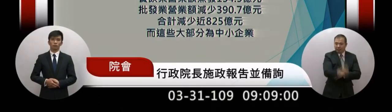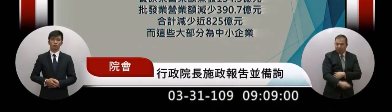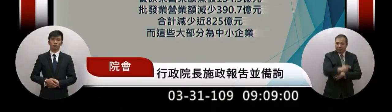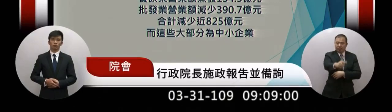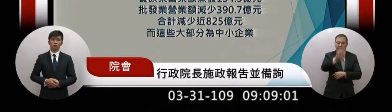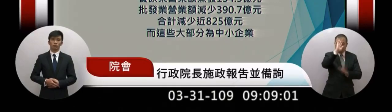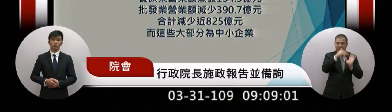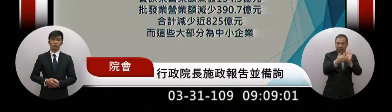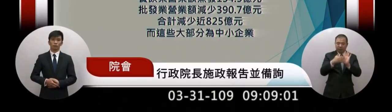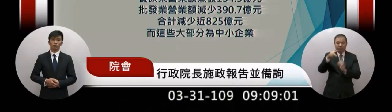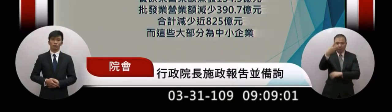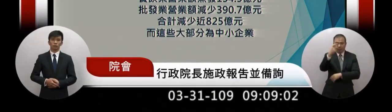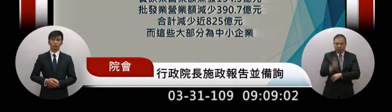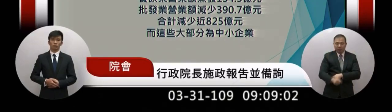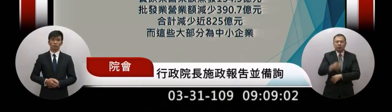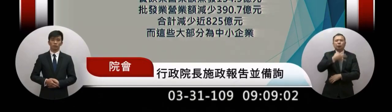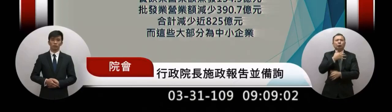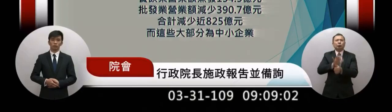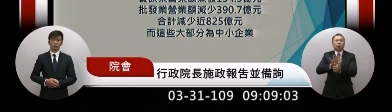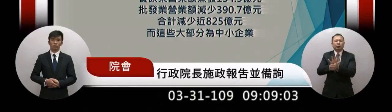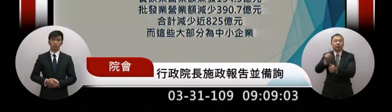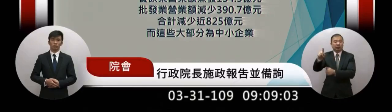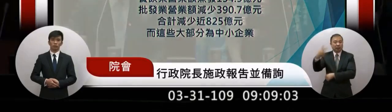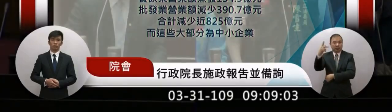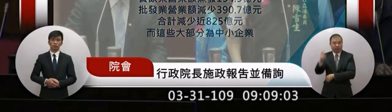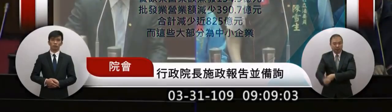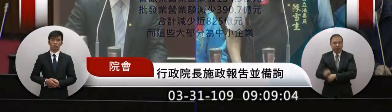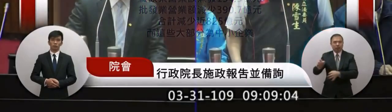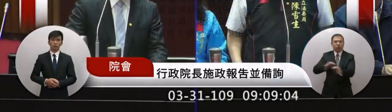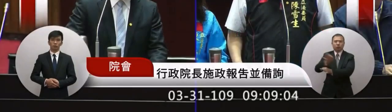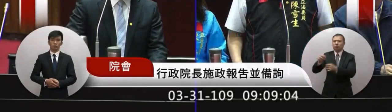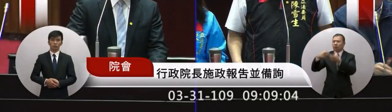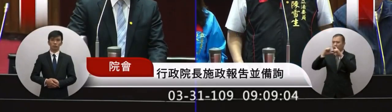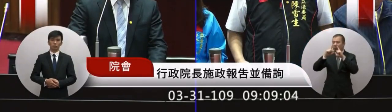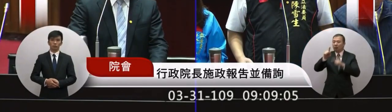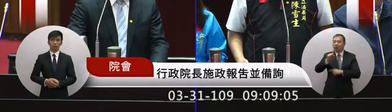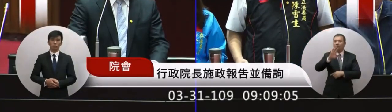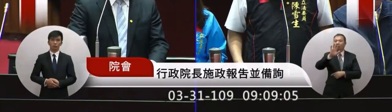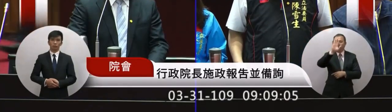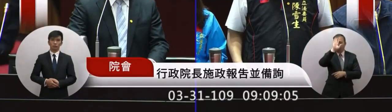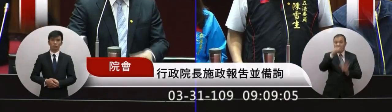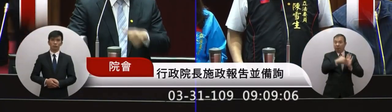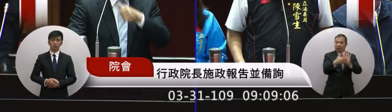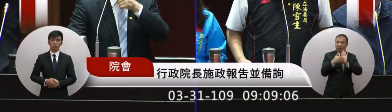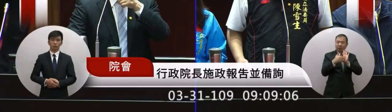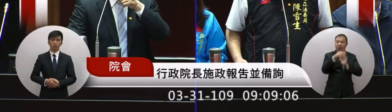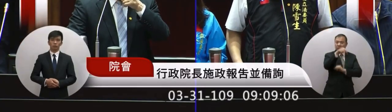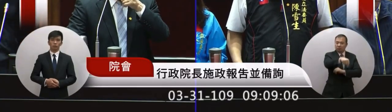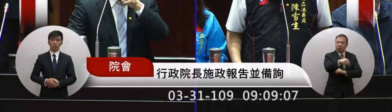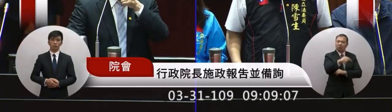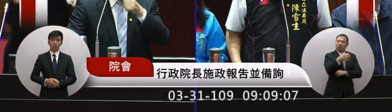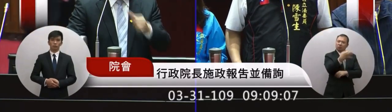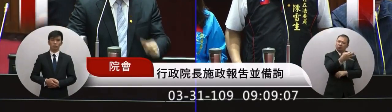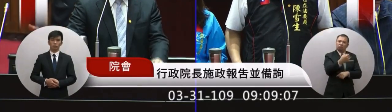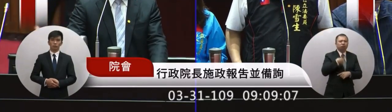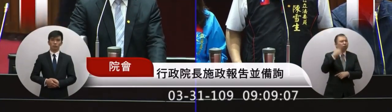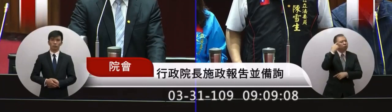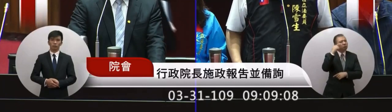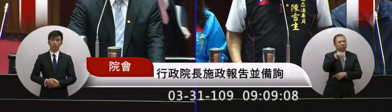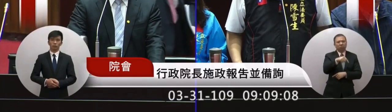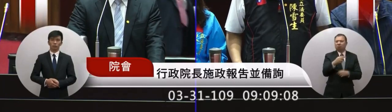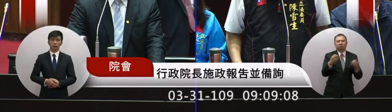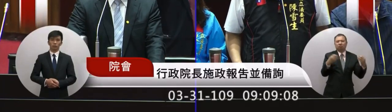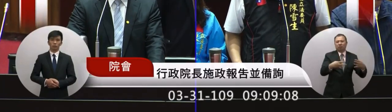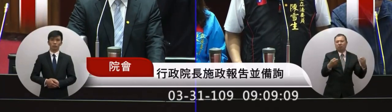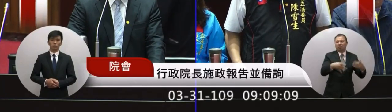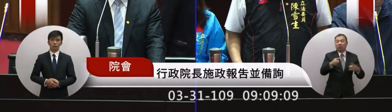困，200亿是振兴，在防疫经费的部分呢，我据了解大概没有问题。那么纾困